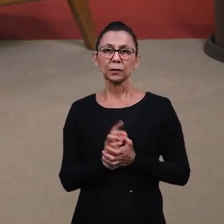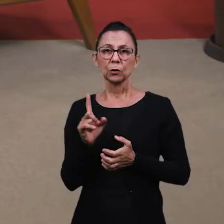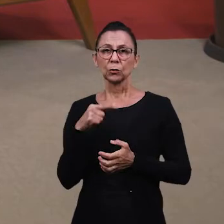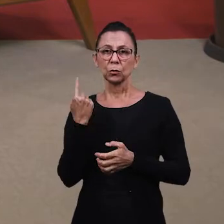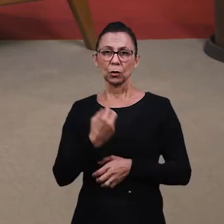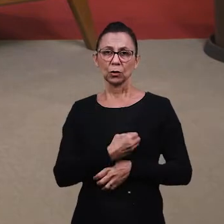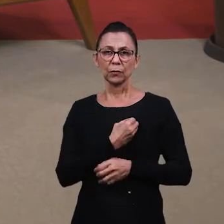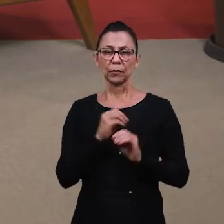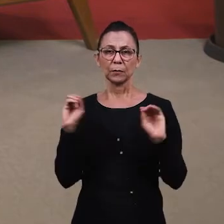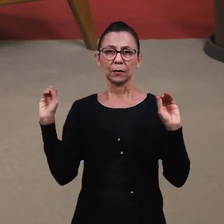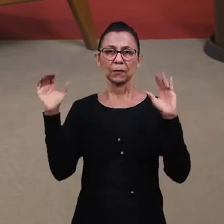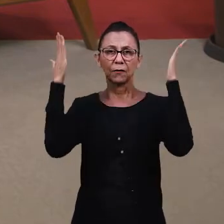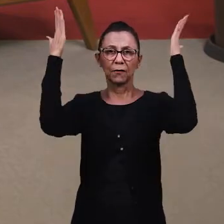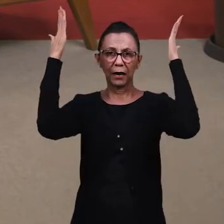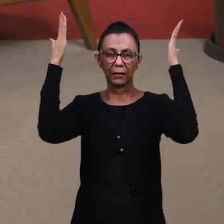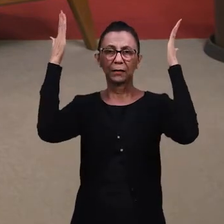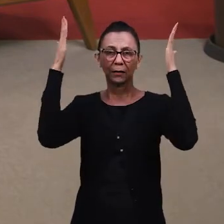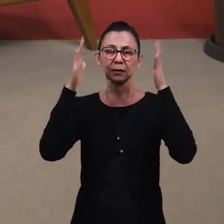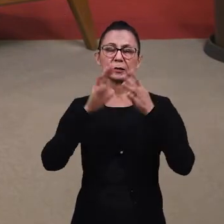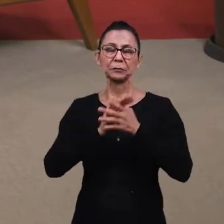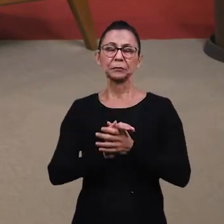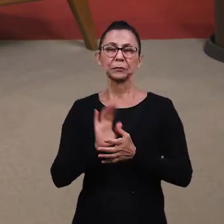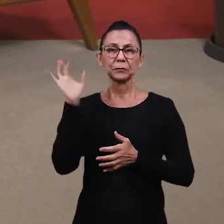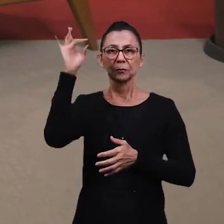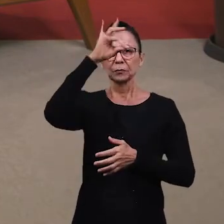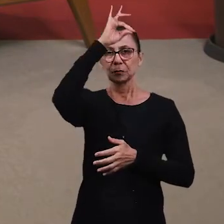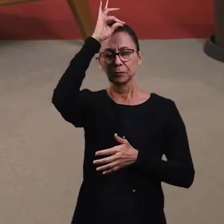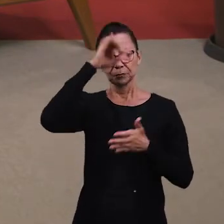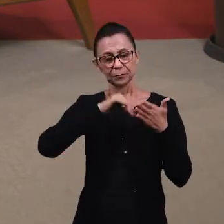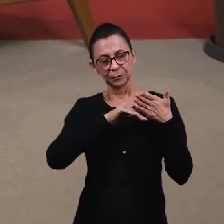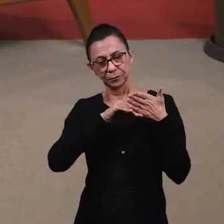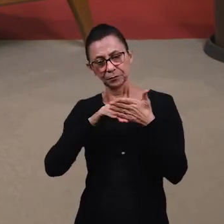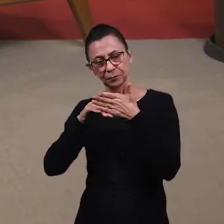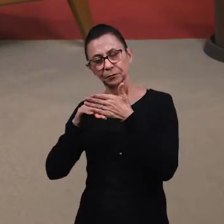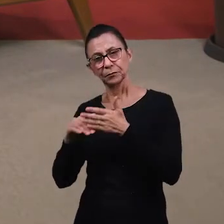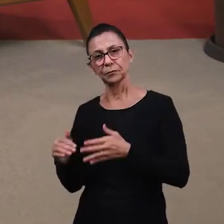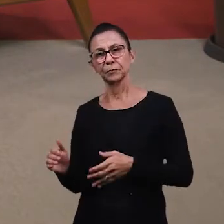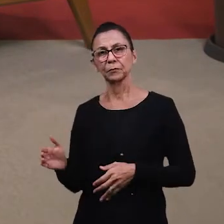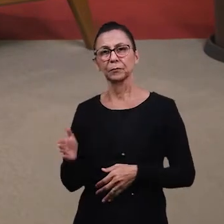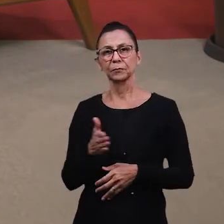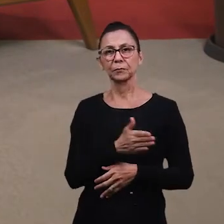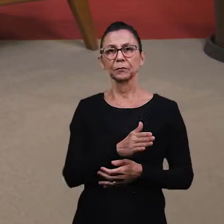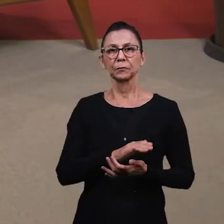Et pour cela, nous comprenons que nous vivons déjà cette fête dirigée par le Saint-Esprit.